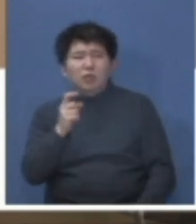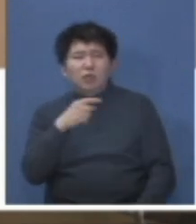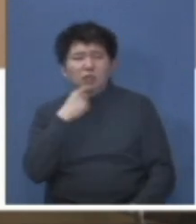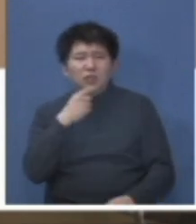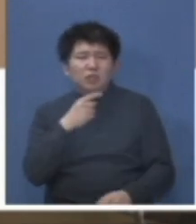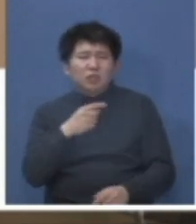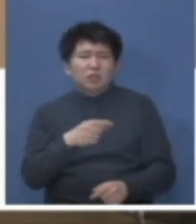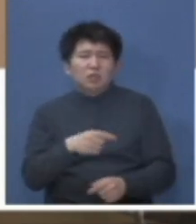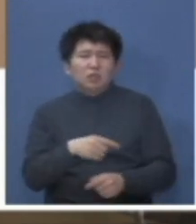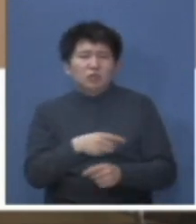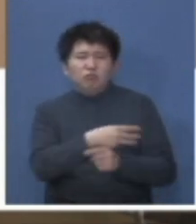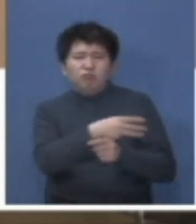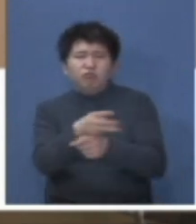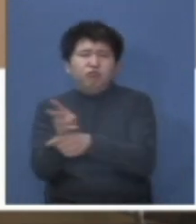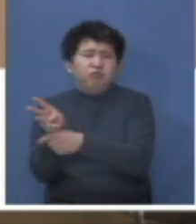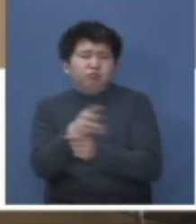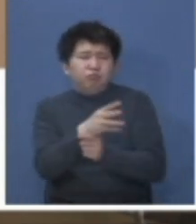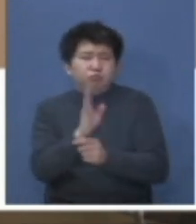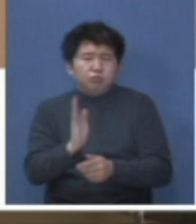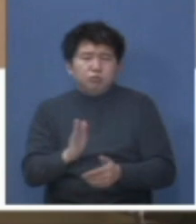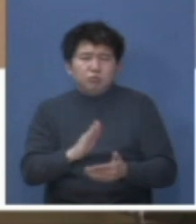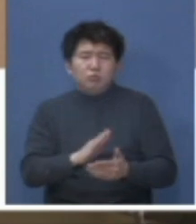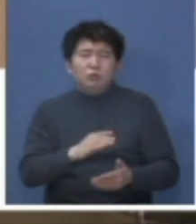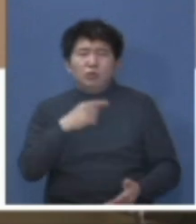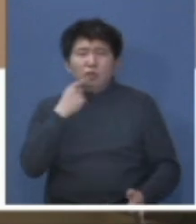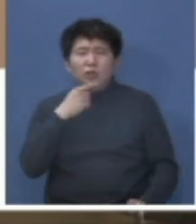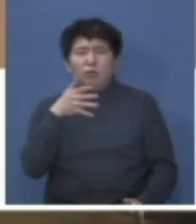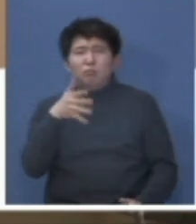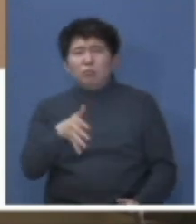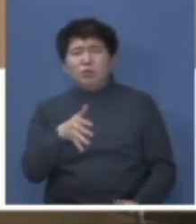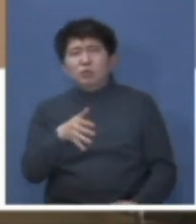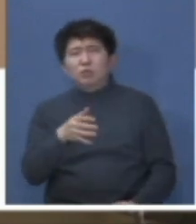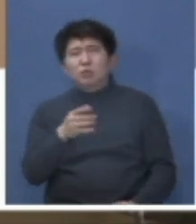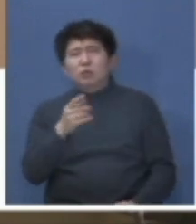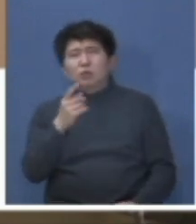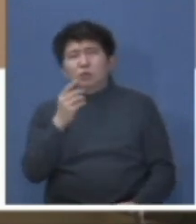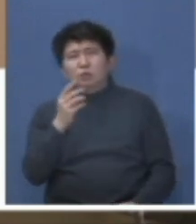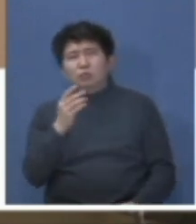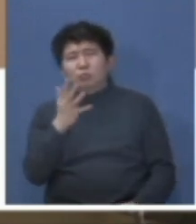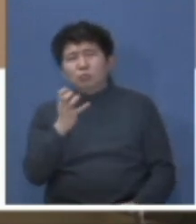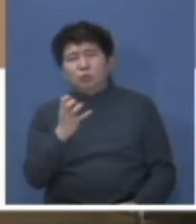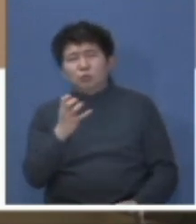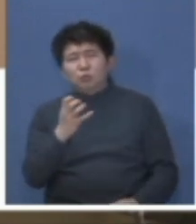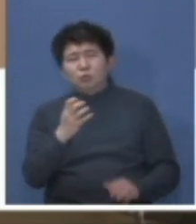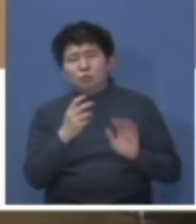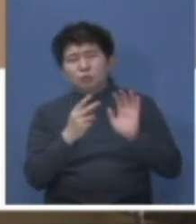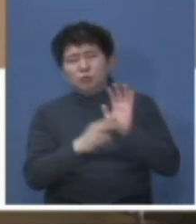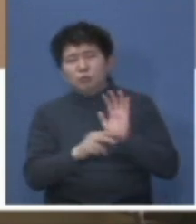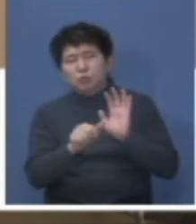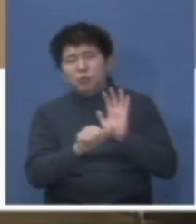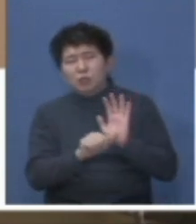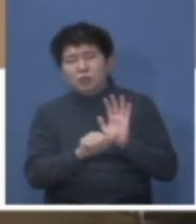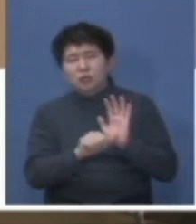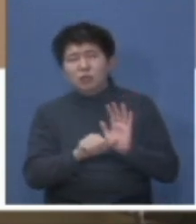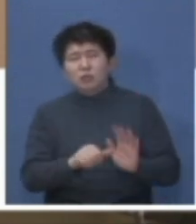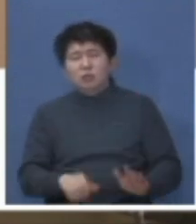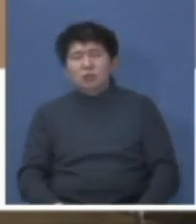жүргізілді. Оның негізінде бұдай бөліп қарайтын болсақ 5760 гектар итальяндық бұрысқа қарсы жүргізілді.